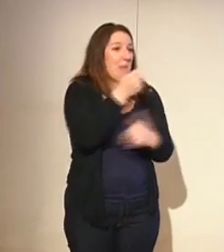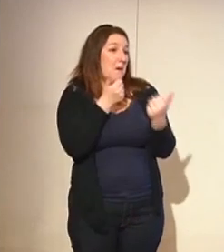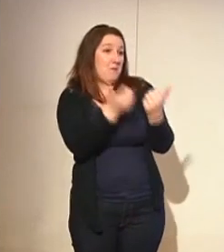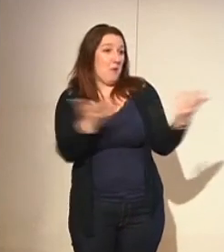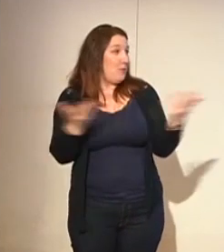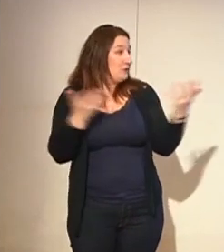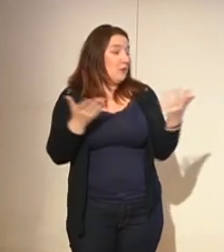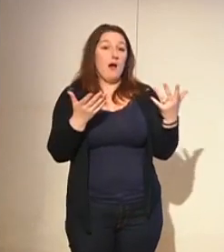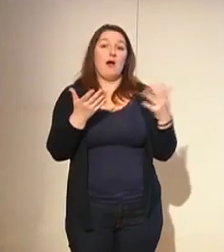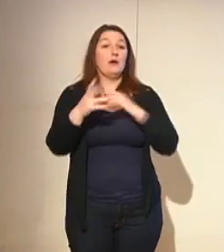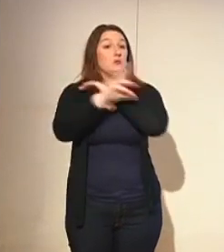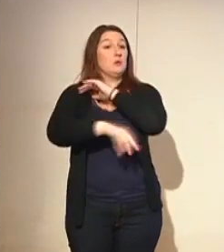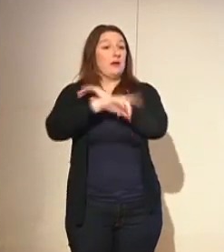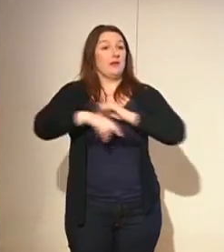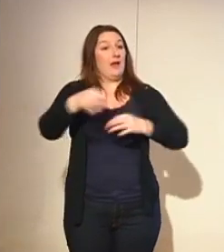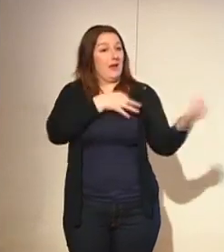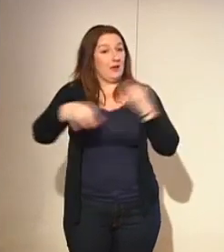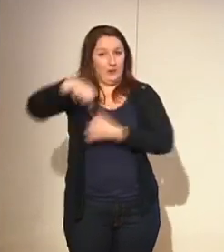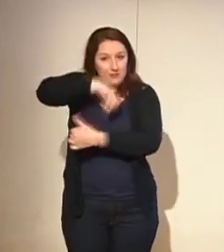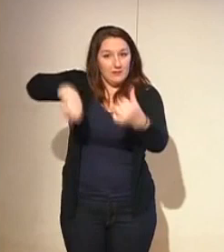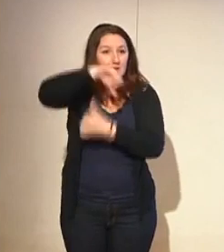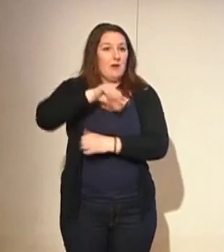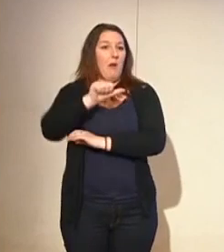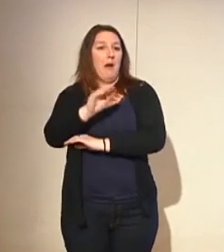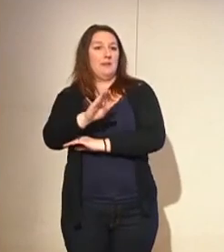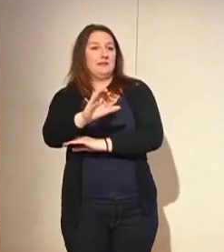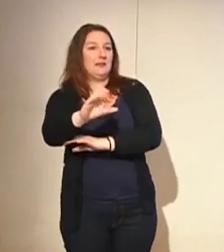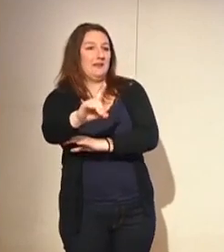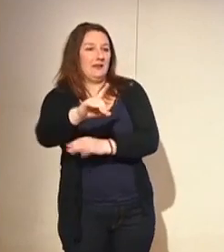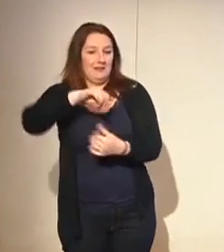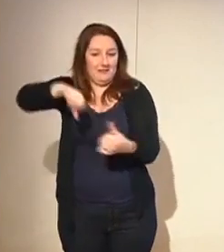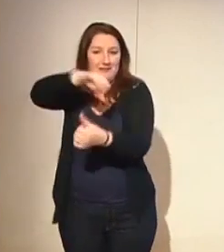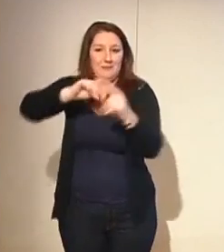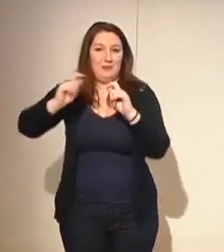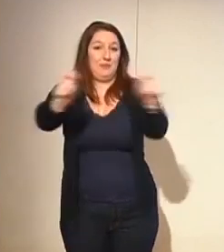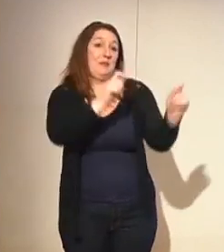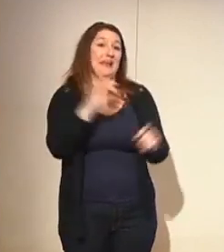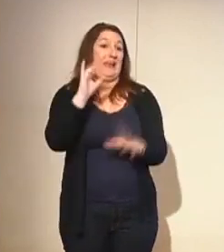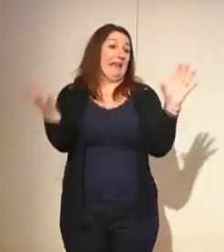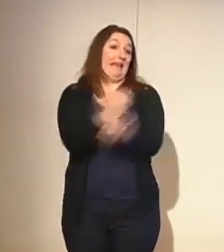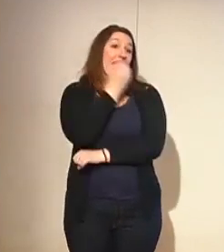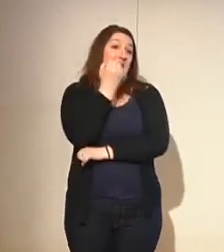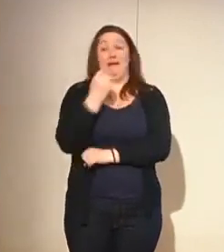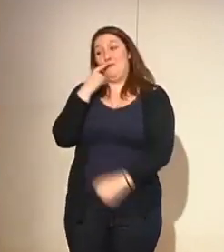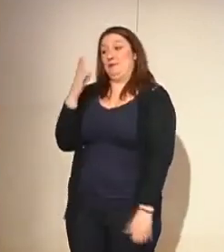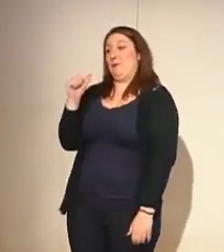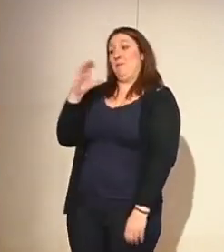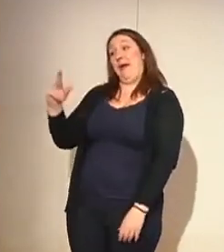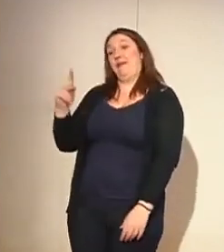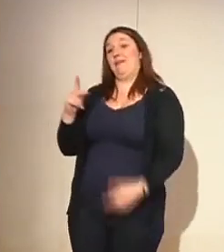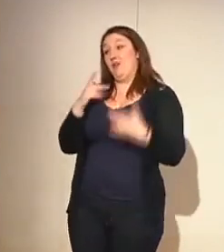tourner ce secrétaire de séance par alphabétique et donc Antoine bac a gagné le l'honneur